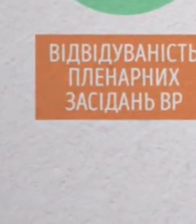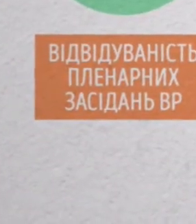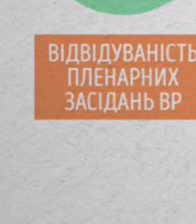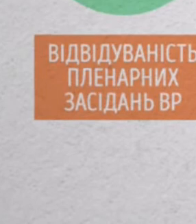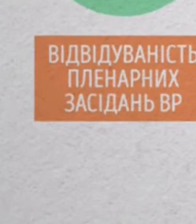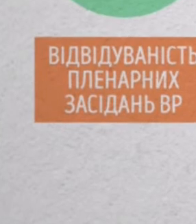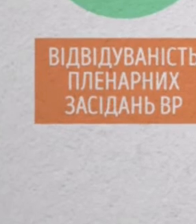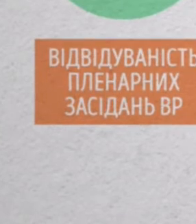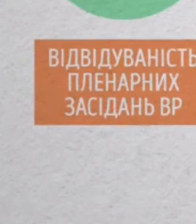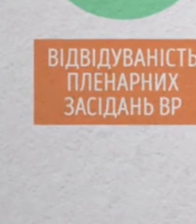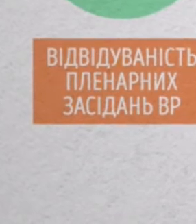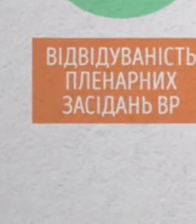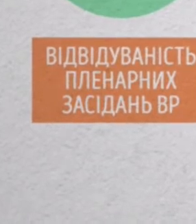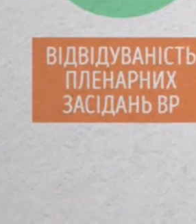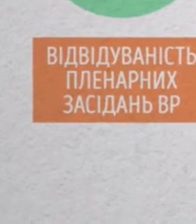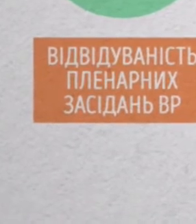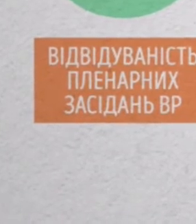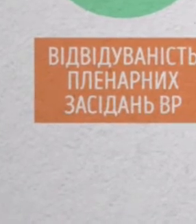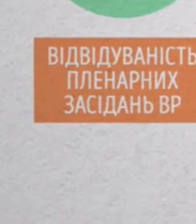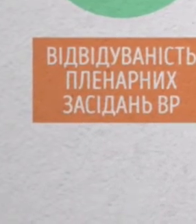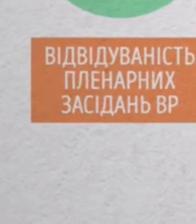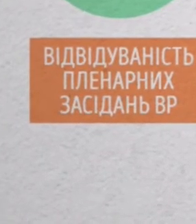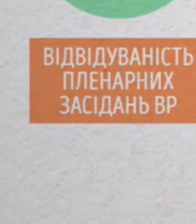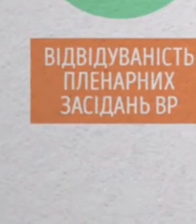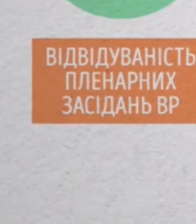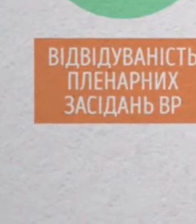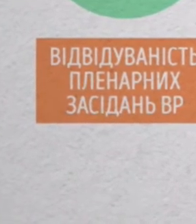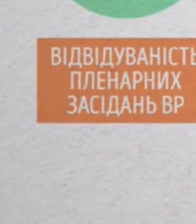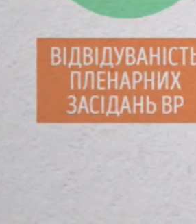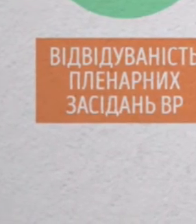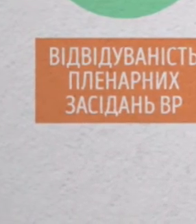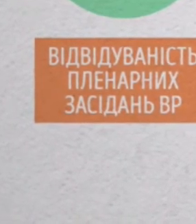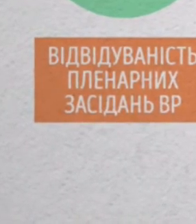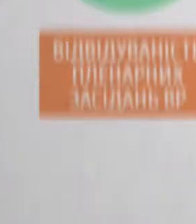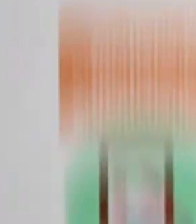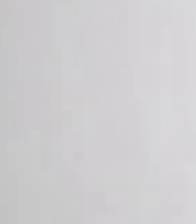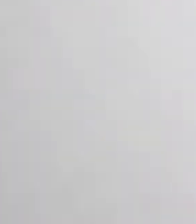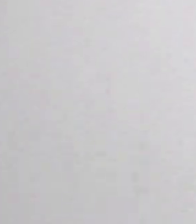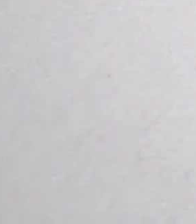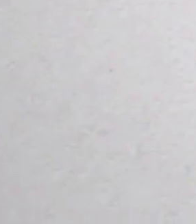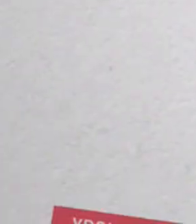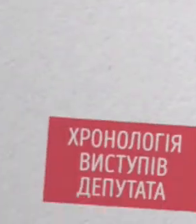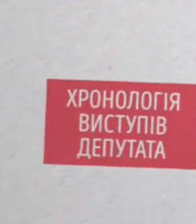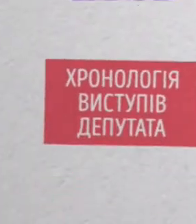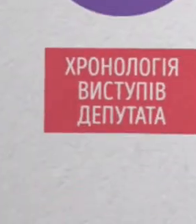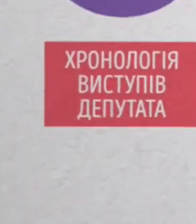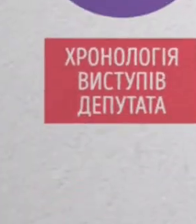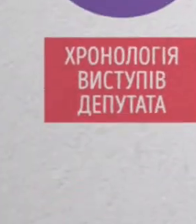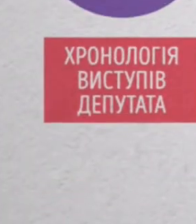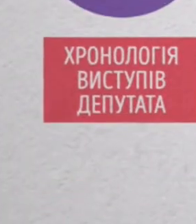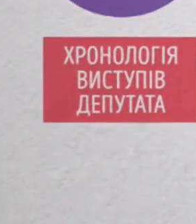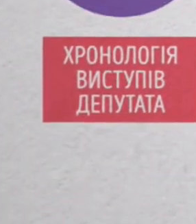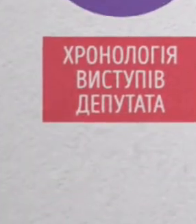депутата. Переходи по фракціях. Посади, які депутат обіймав протягом скликання. Хронологія виступів